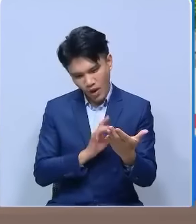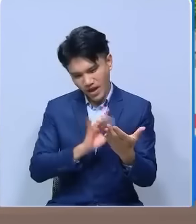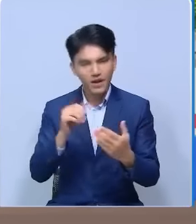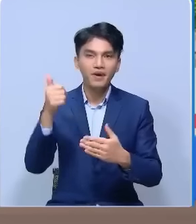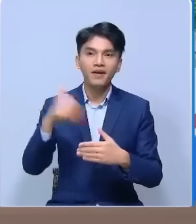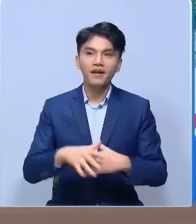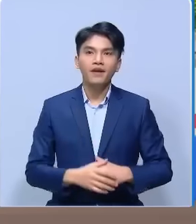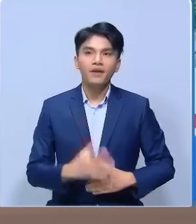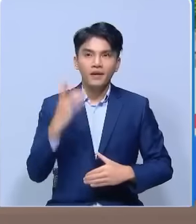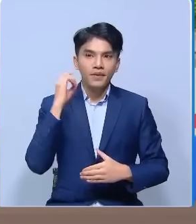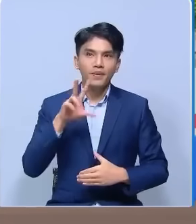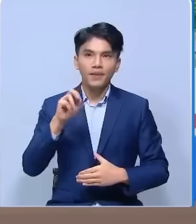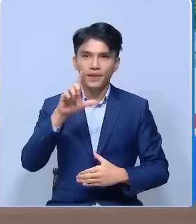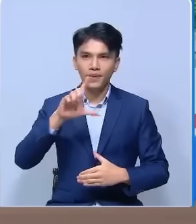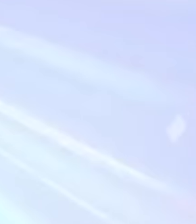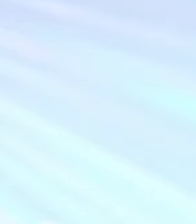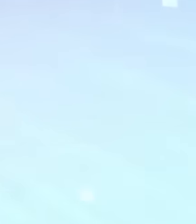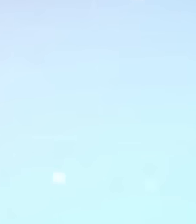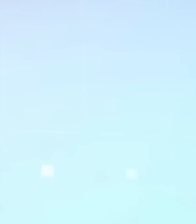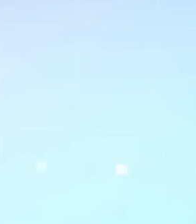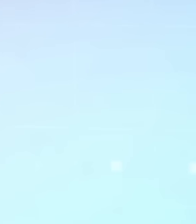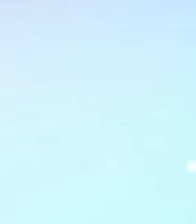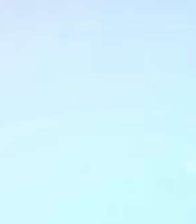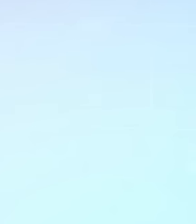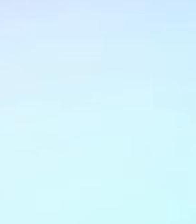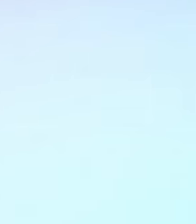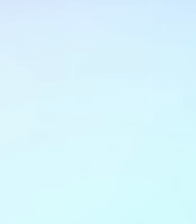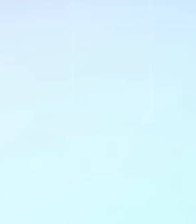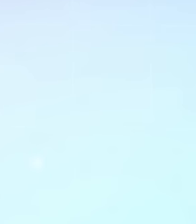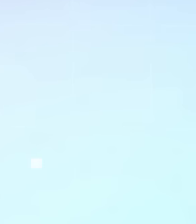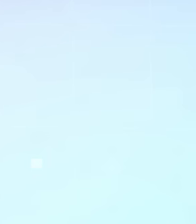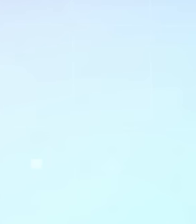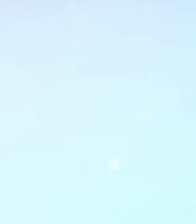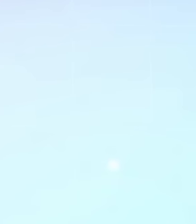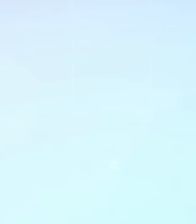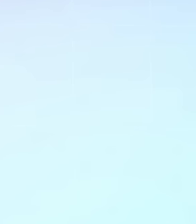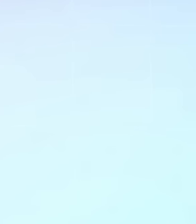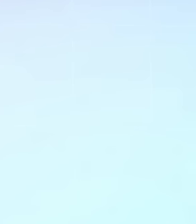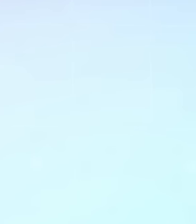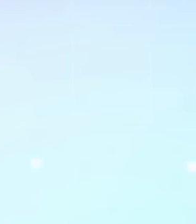หมือนกัน เมื่อวานเขาได้30ล้านนะ โอ้ยอิจฉา